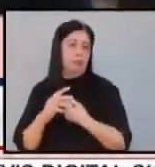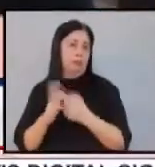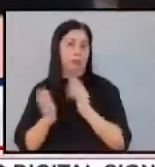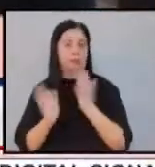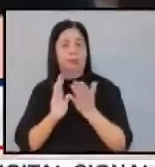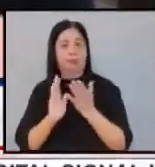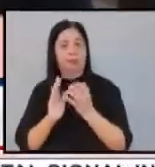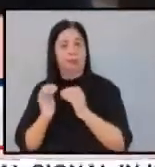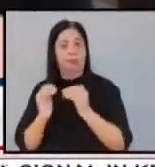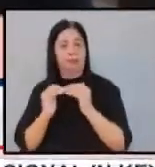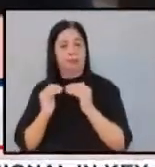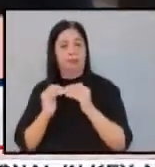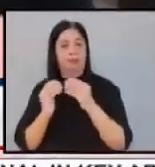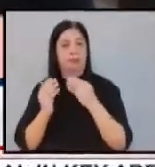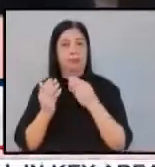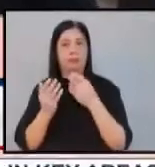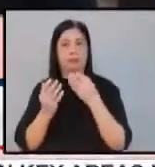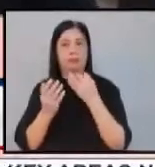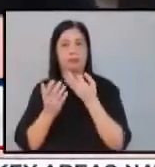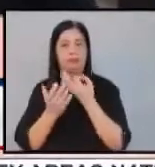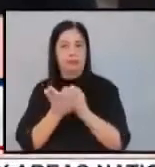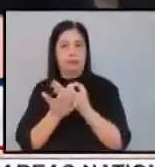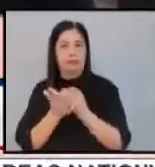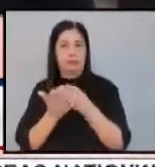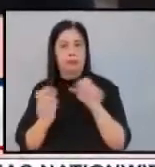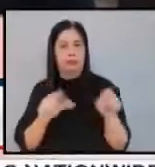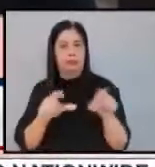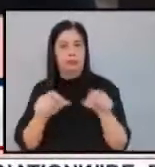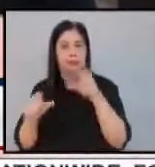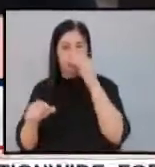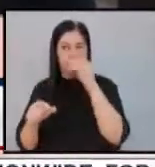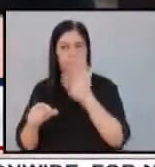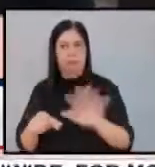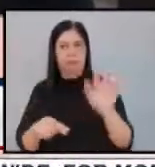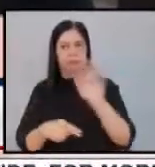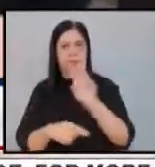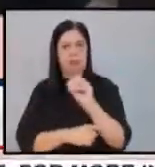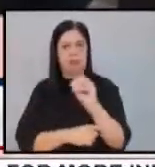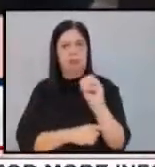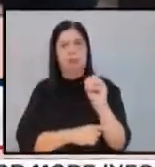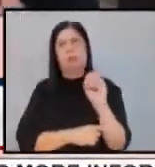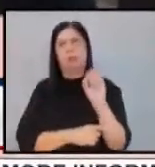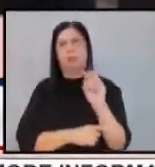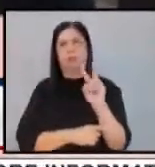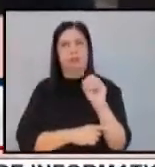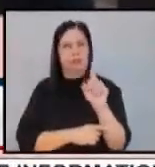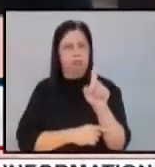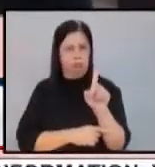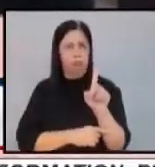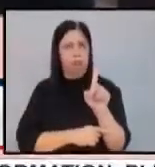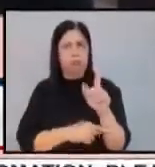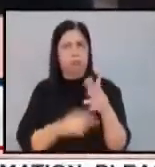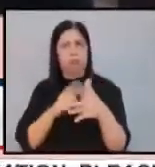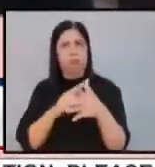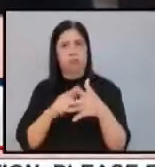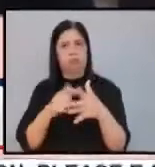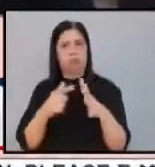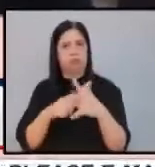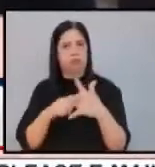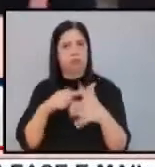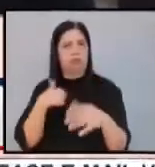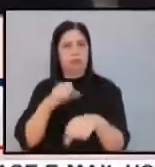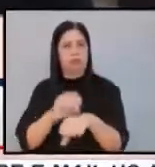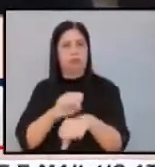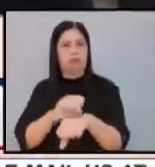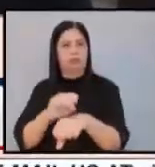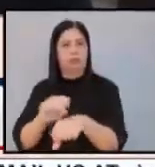fund salesman? And that was about 2001. And then I started my career as a